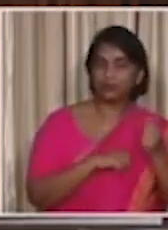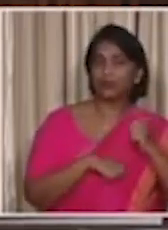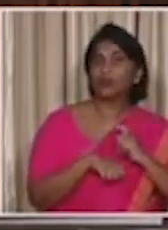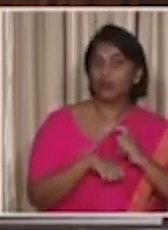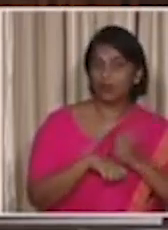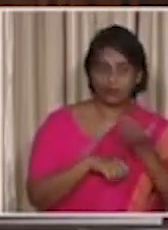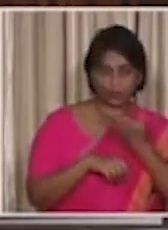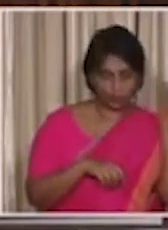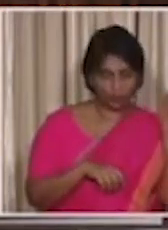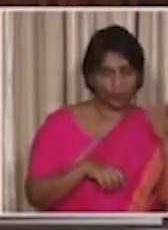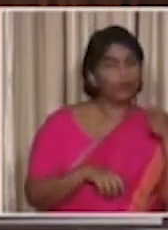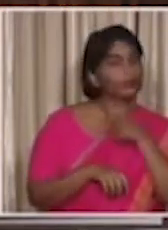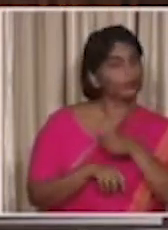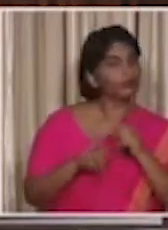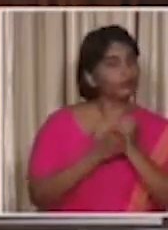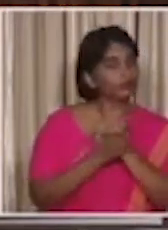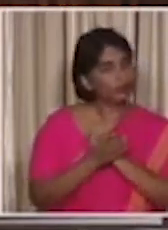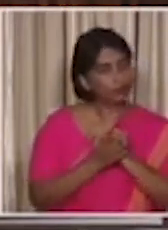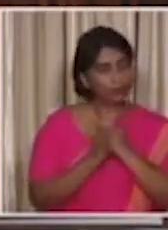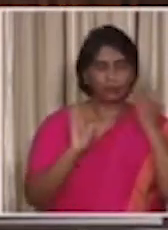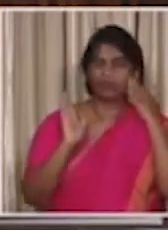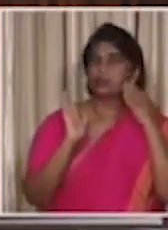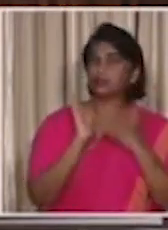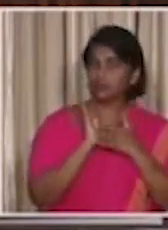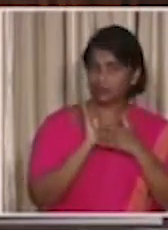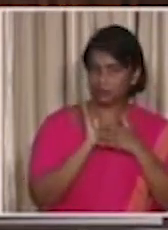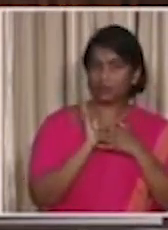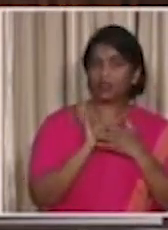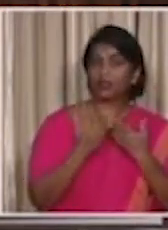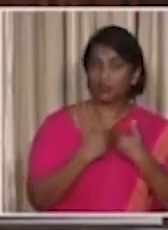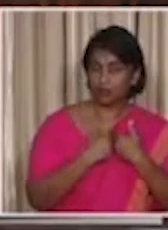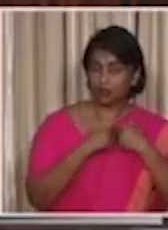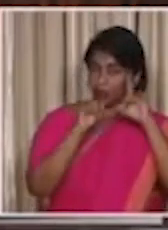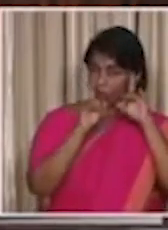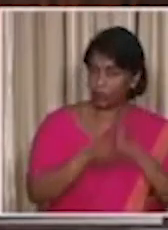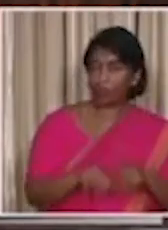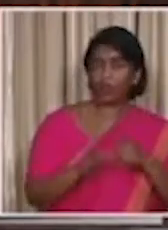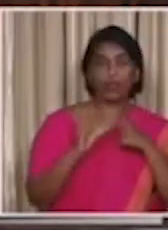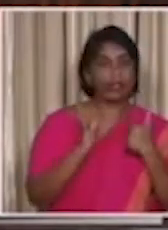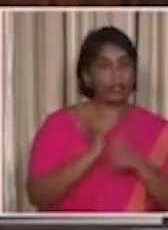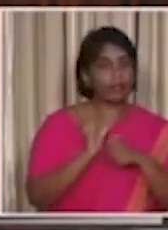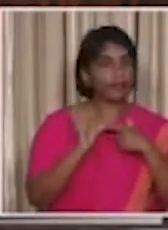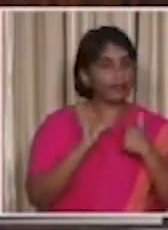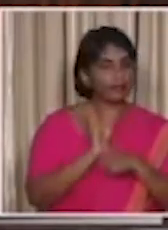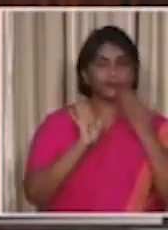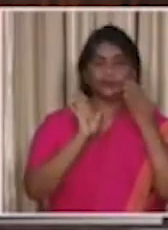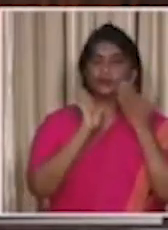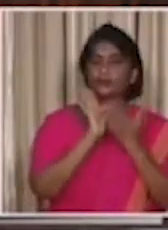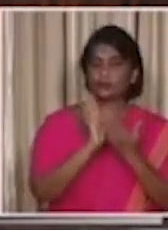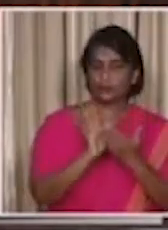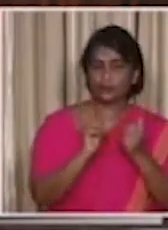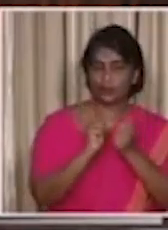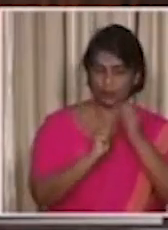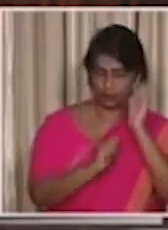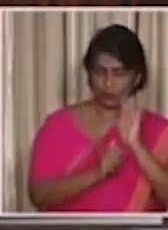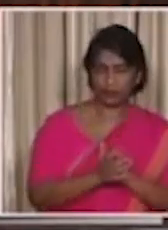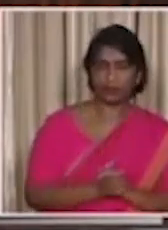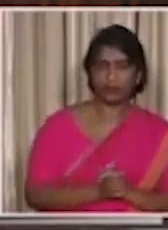අවකාශයද හිමි වෙනවා. ඒ සියල්ල සැලකිල්ලටගෙන අප මෙන්න මේ අනපනත් හඳුන්වා දීමට පියවර